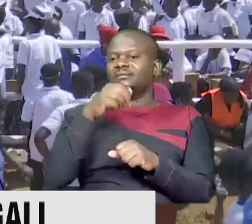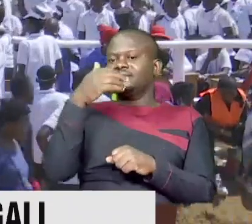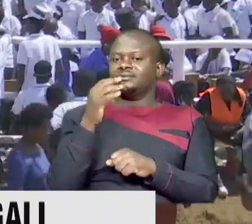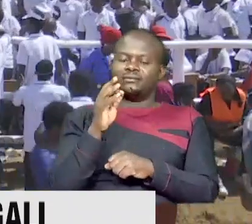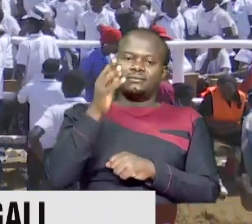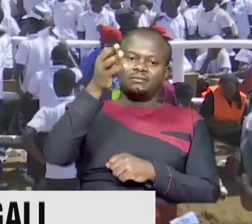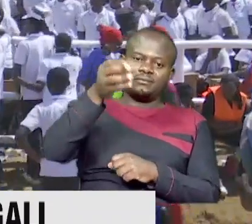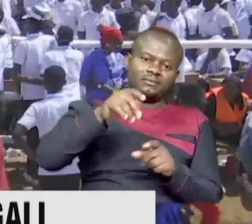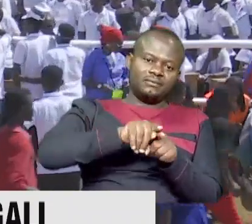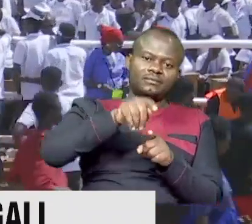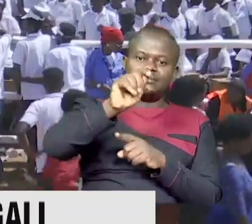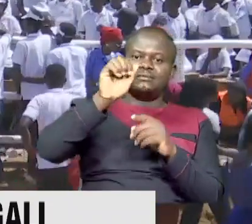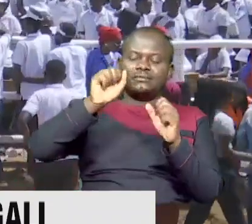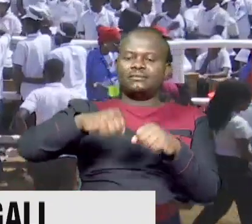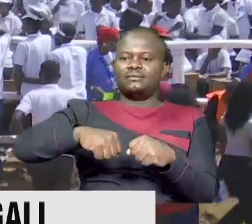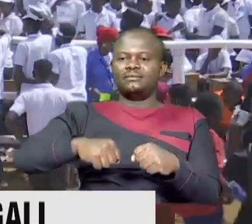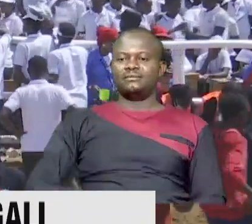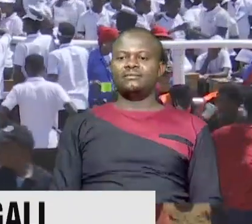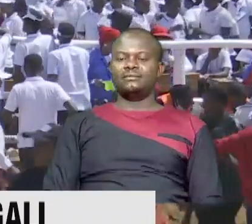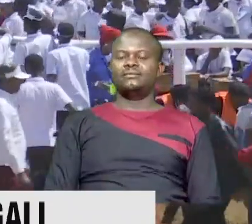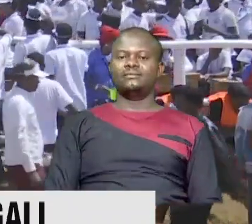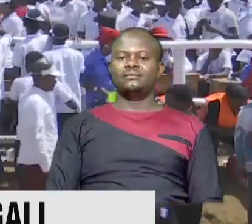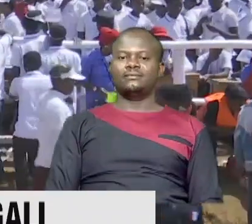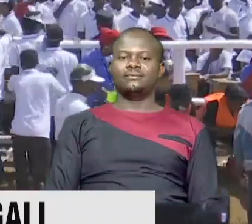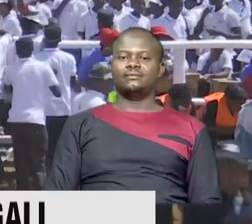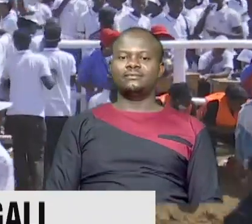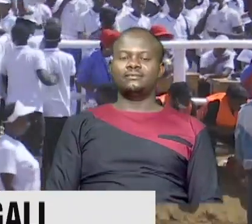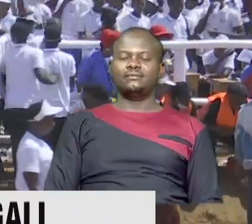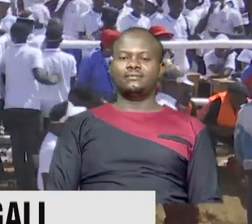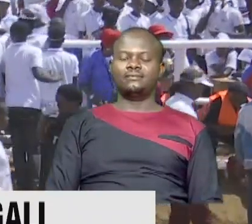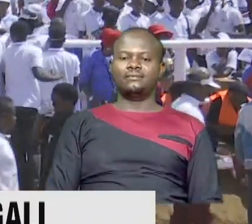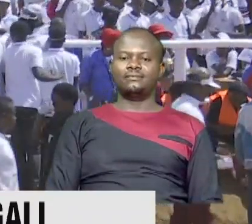naryo rishoboka. Jean-Claude Mutiyezu, Televiziyo y'u Rwanda, i Kigali.